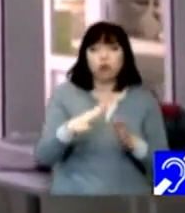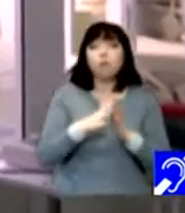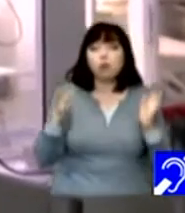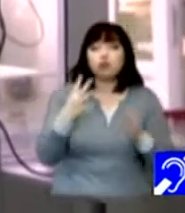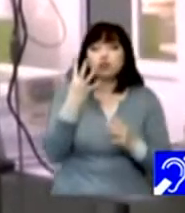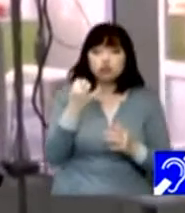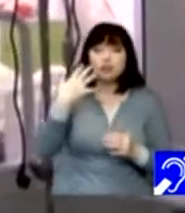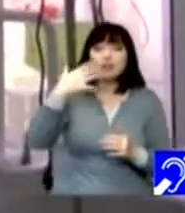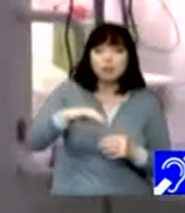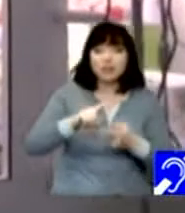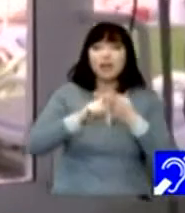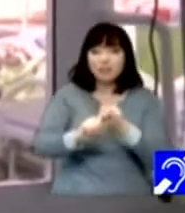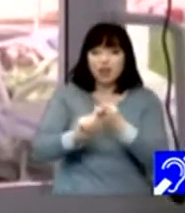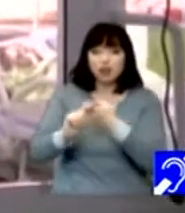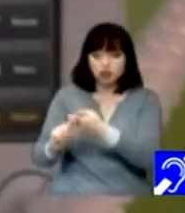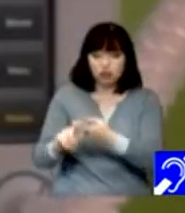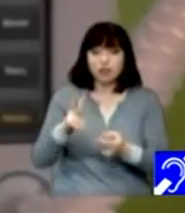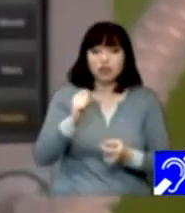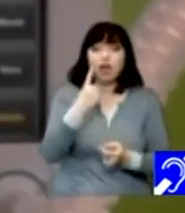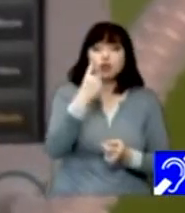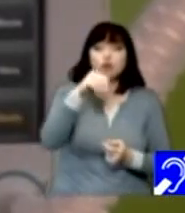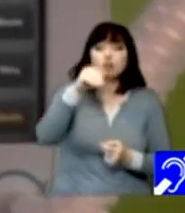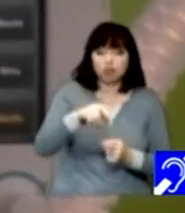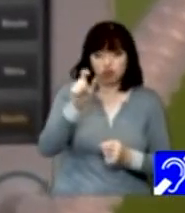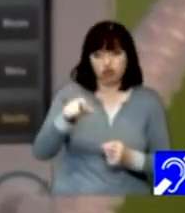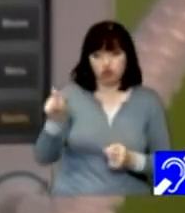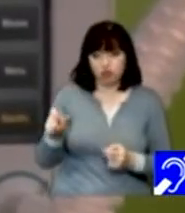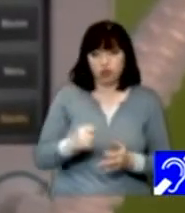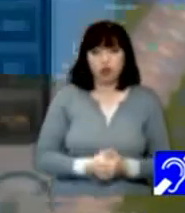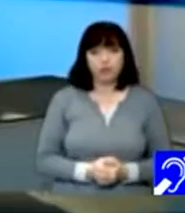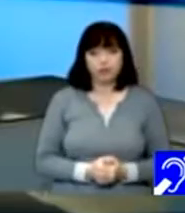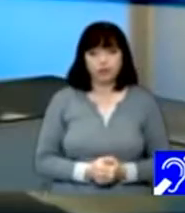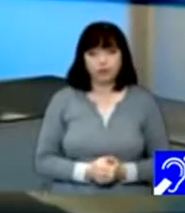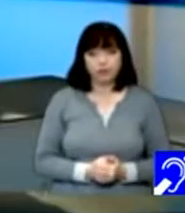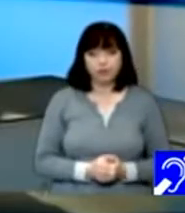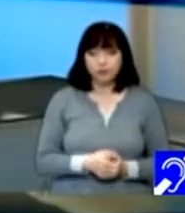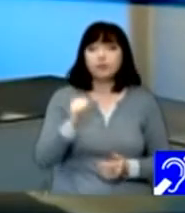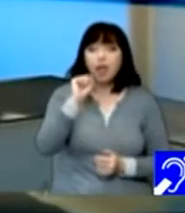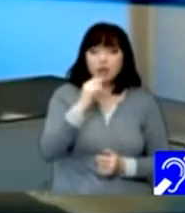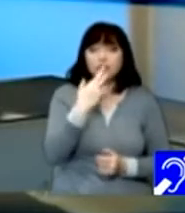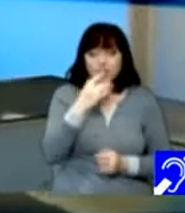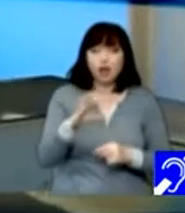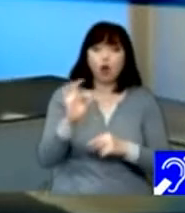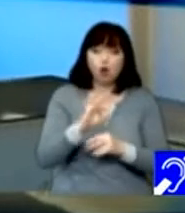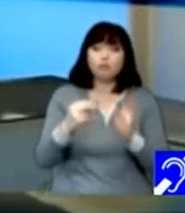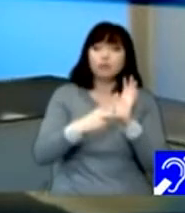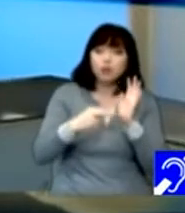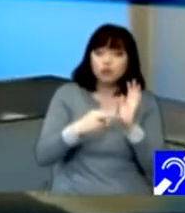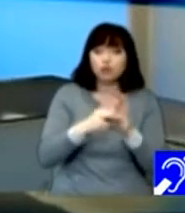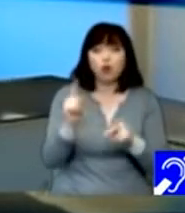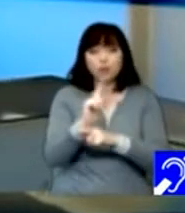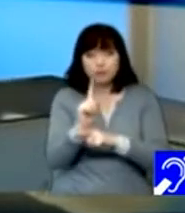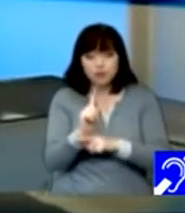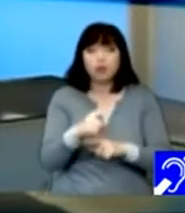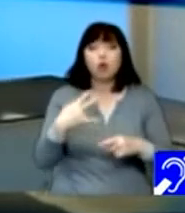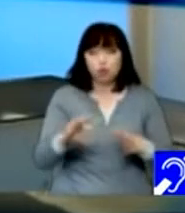450 de infectări la 100.000 de locuitori. Agenția Națională pentru Reglementare în